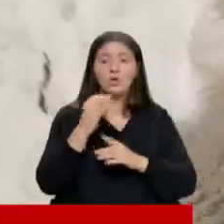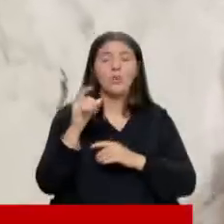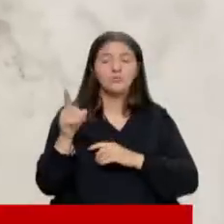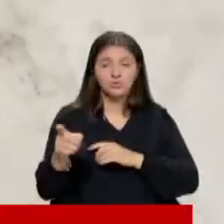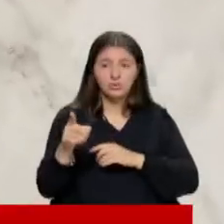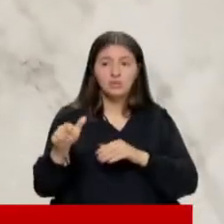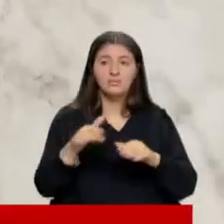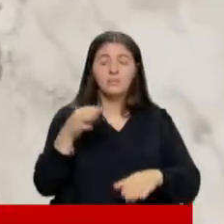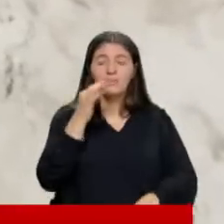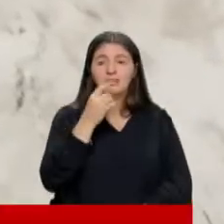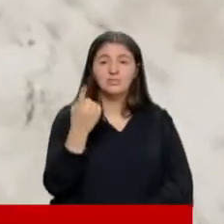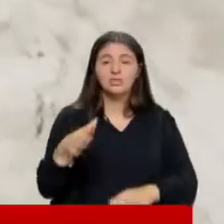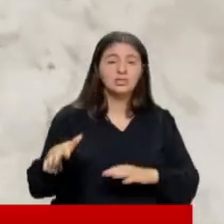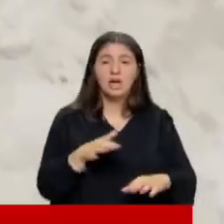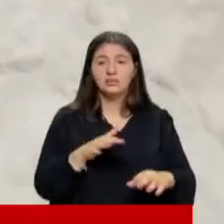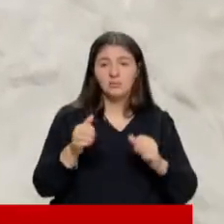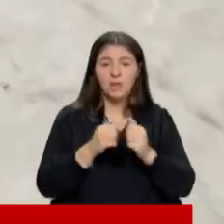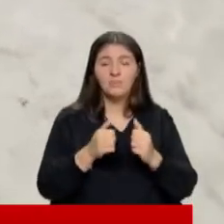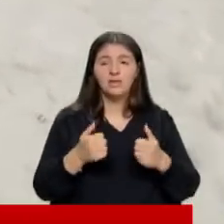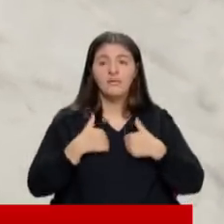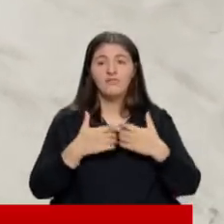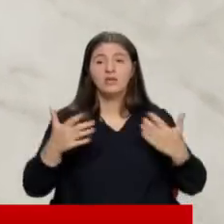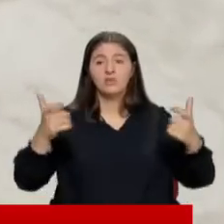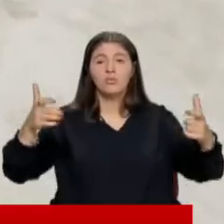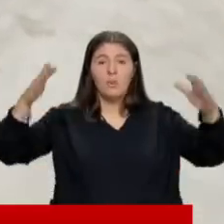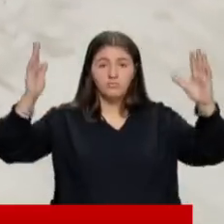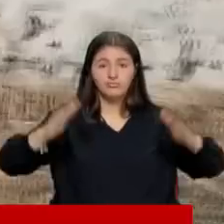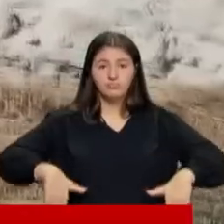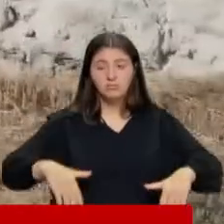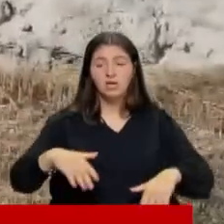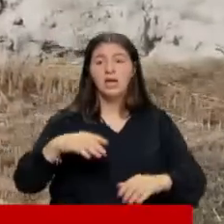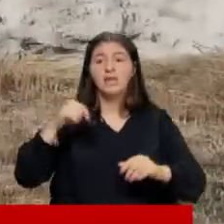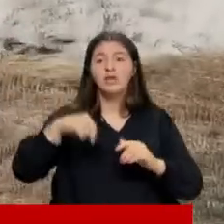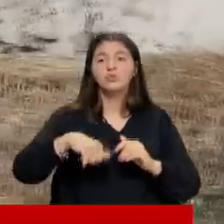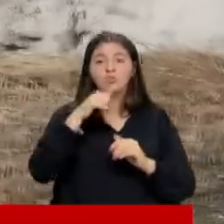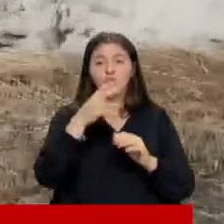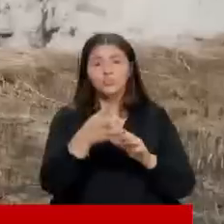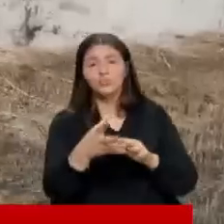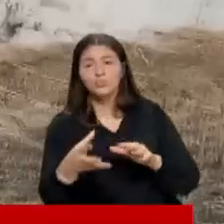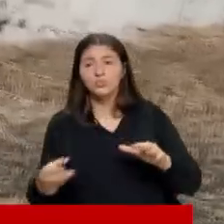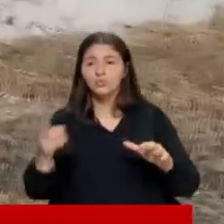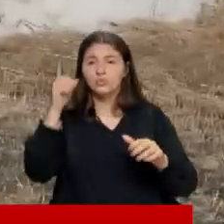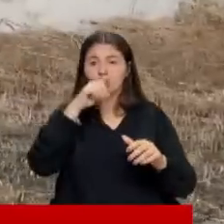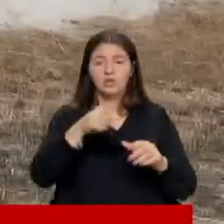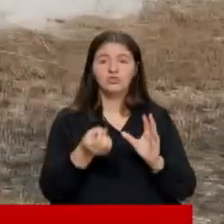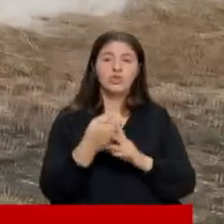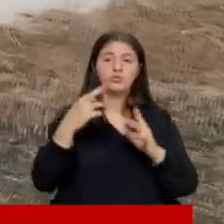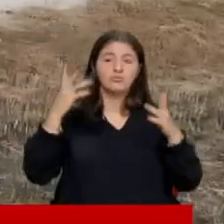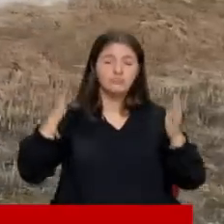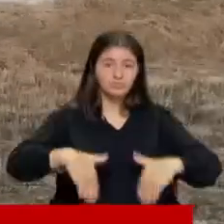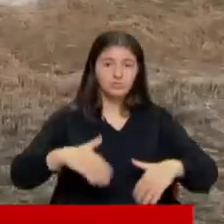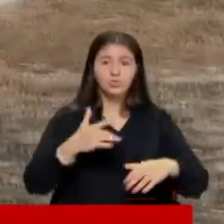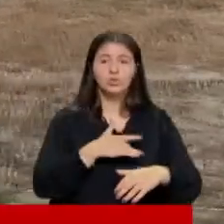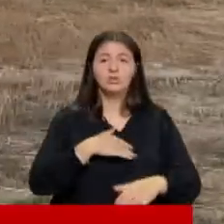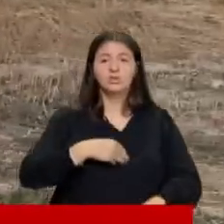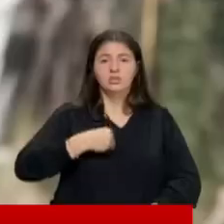obruğun depreme benzer bir sarsıntıyla devasa bir çöküntü yaşandı yeraltı sularının çekilmesinin etkisiyle oluşan çöküntü